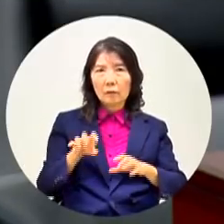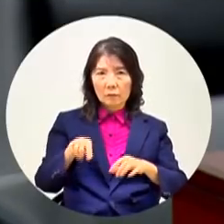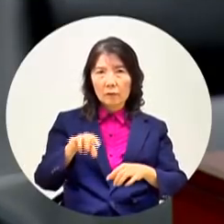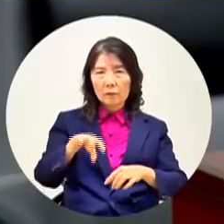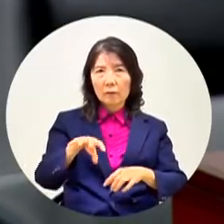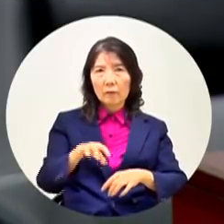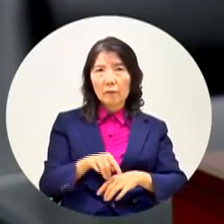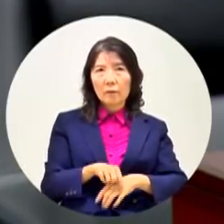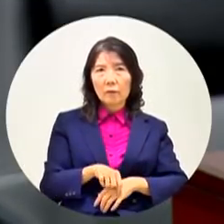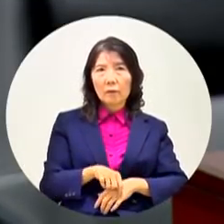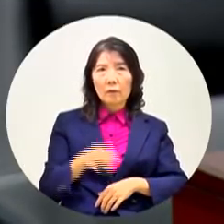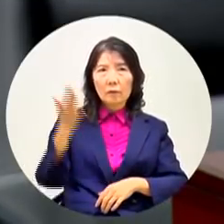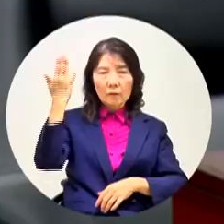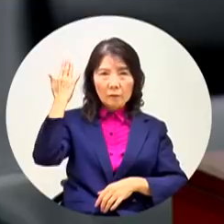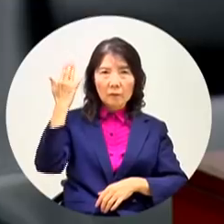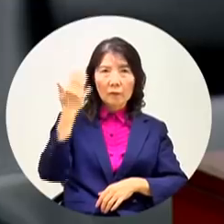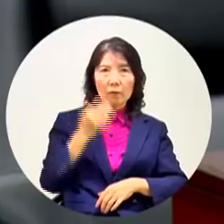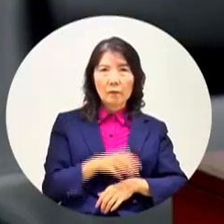去遮